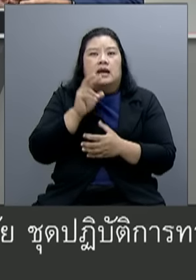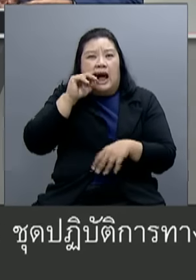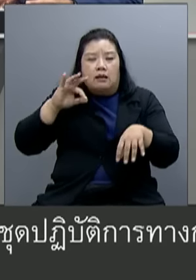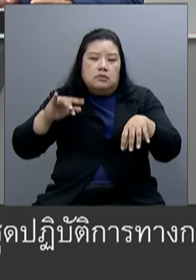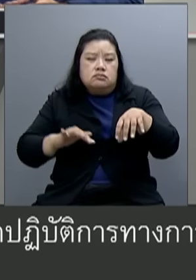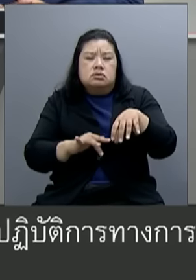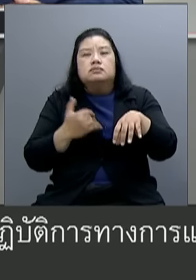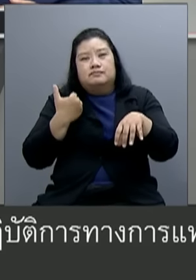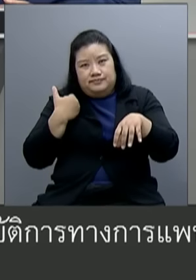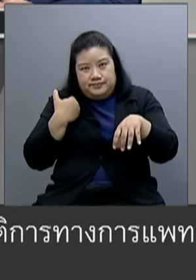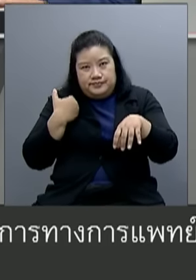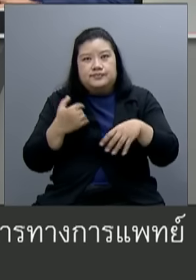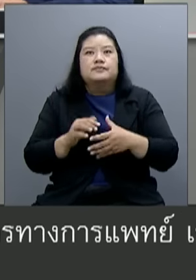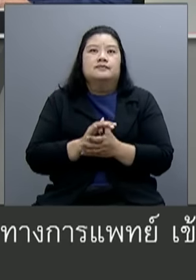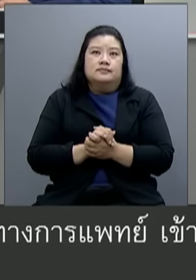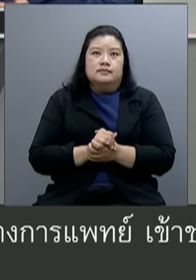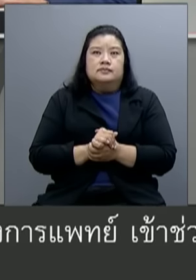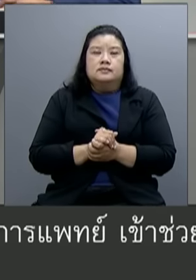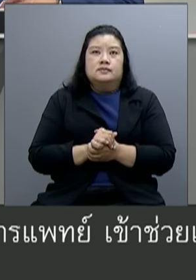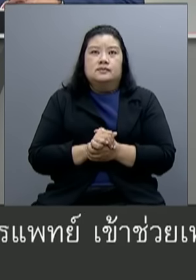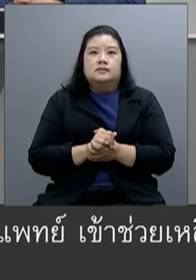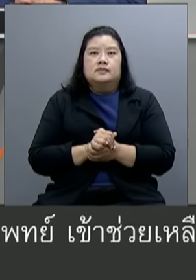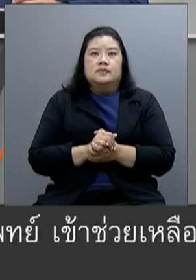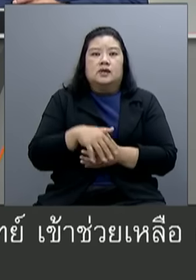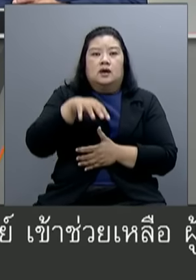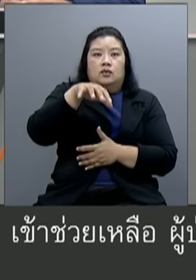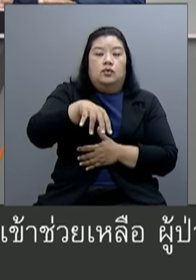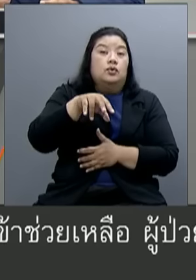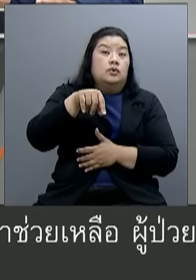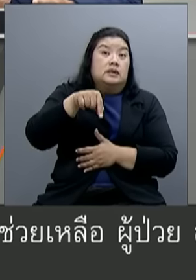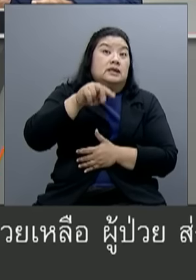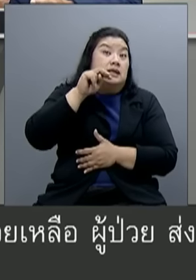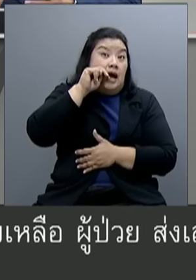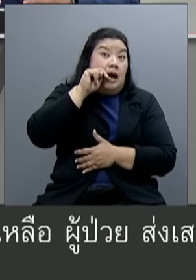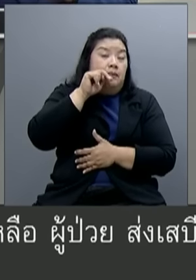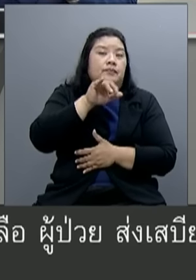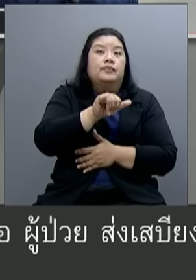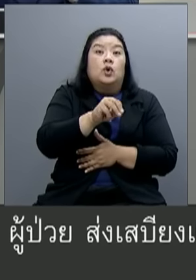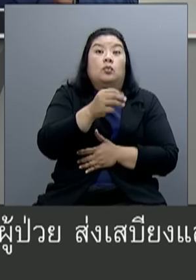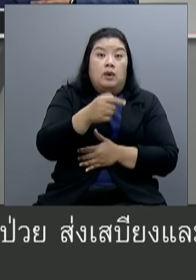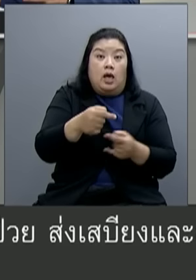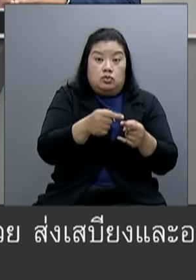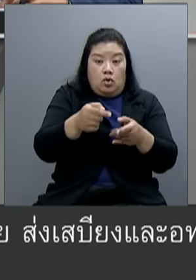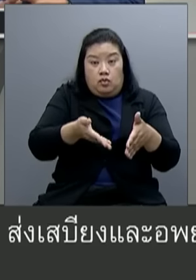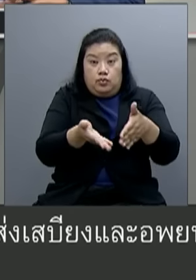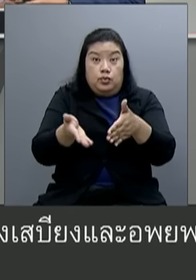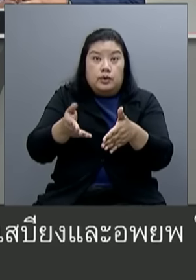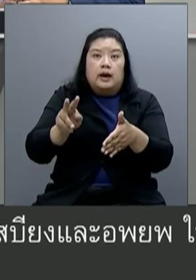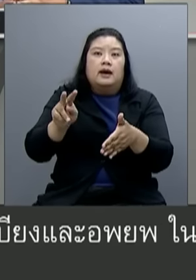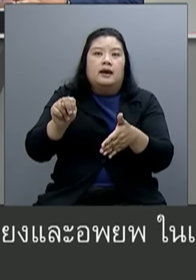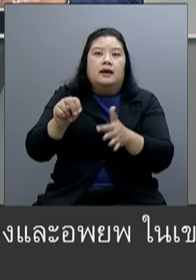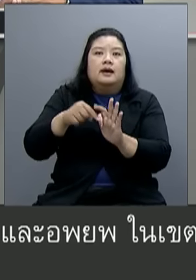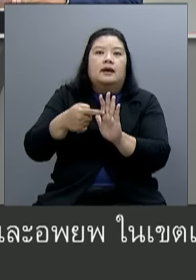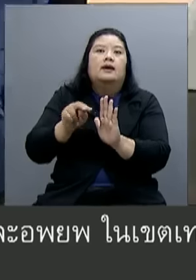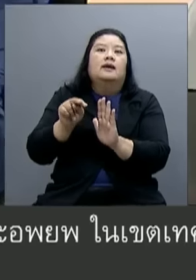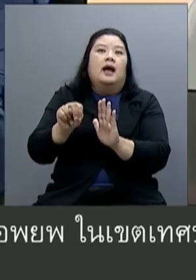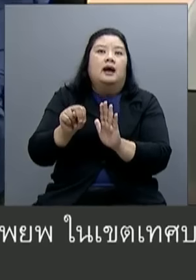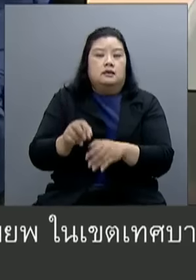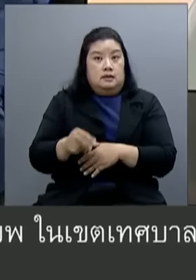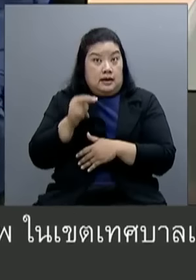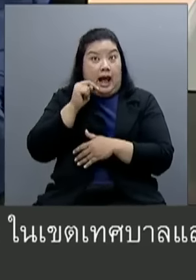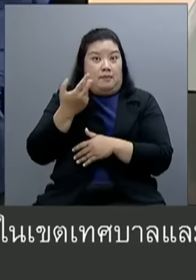ะครับถัดมาครับก็จากลำน้ำยมก็ไปในส่วนของลำน้ำน่านนะครับลำน้ำน่านเนี่ยนะครับณขณะนี้สถานการณ์เนี่ยกลับเข้าสู่ภาวะปกติ